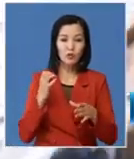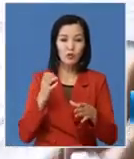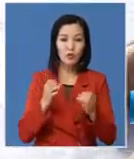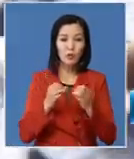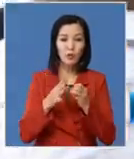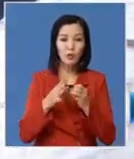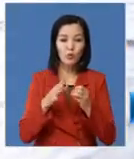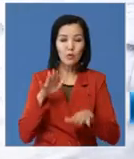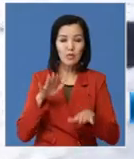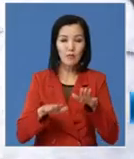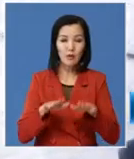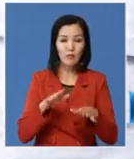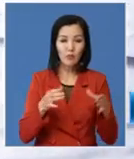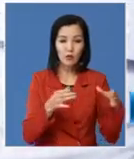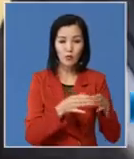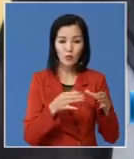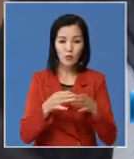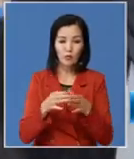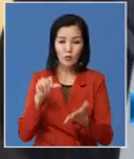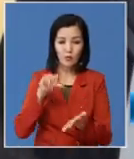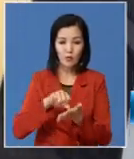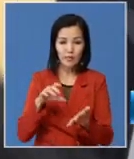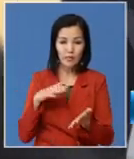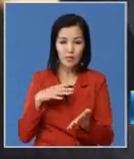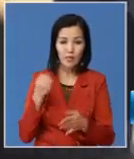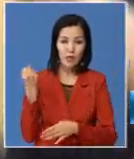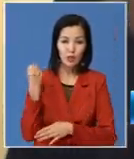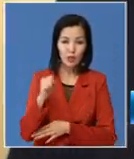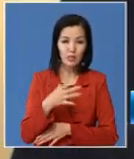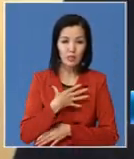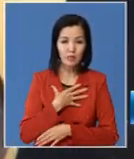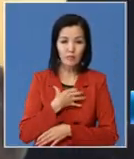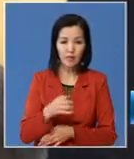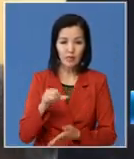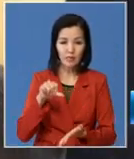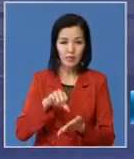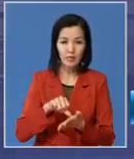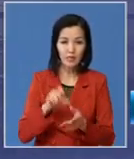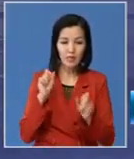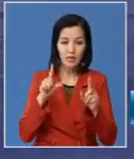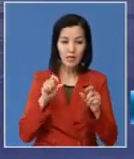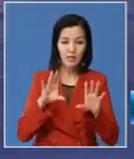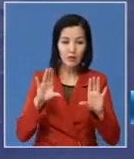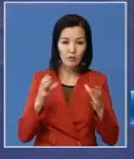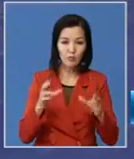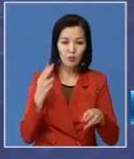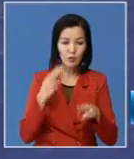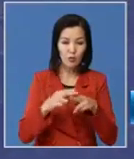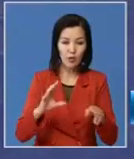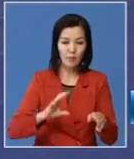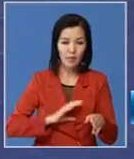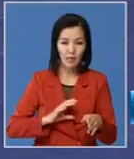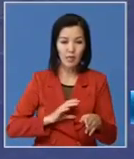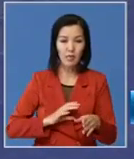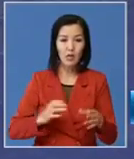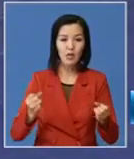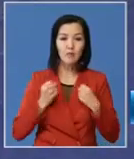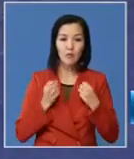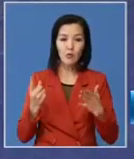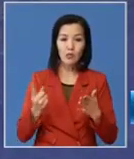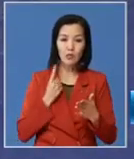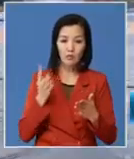тағдырының тауқыметіне ұшырап, зағип болғандарға қоғамның бір мүшесі екенін ұғындыру. Жалпы Көксу ауданында көзі нашар көретін 69 адам